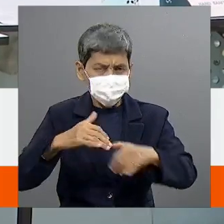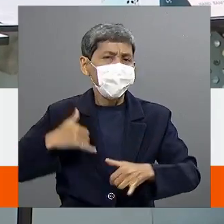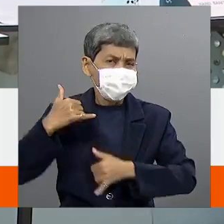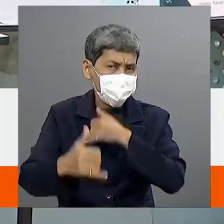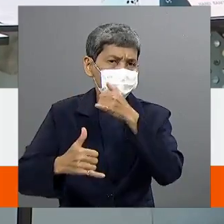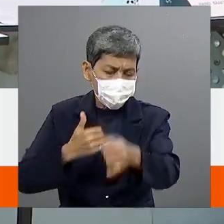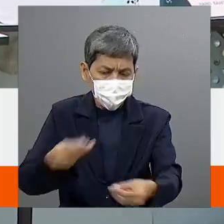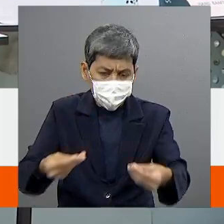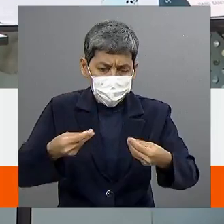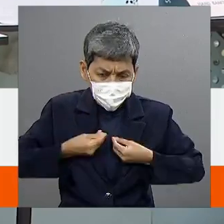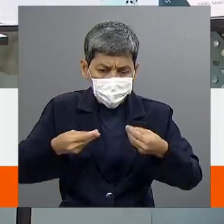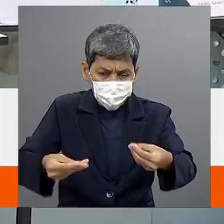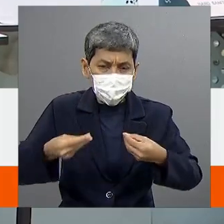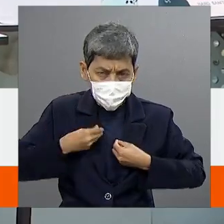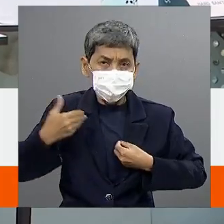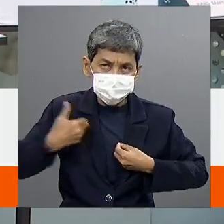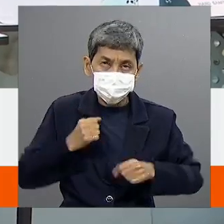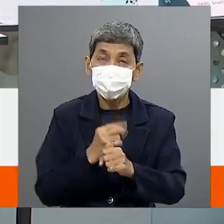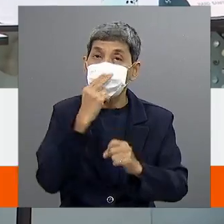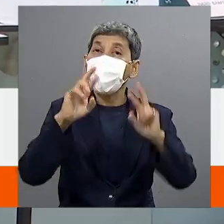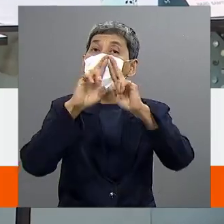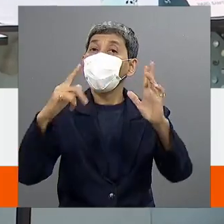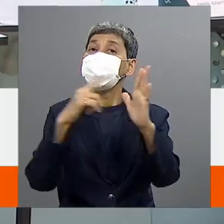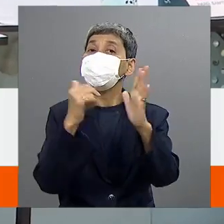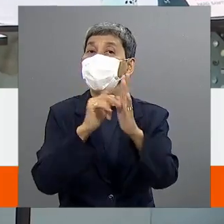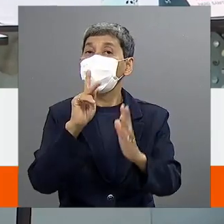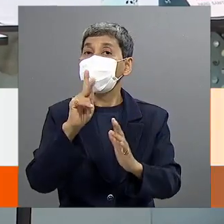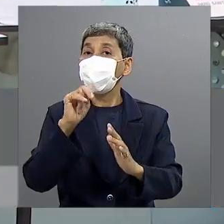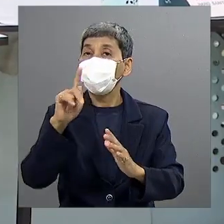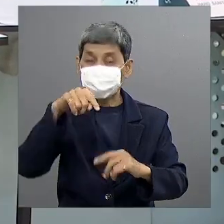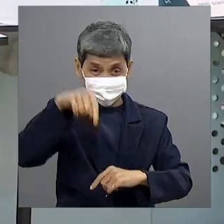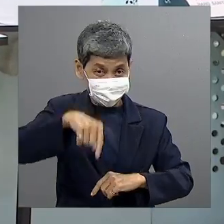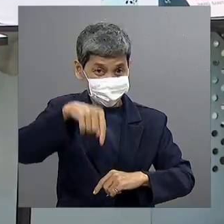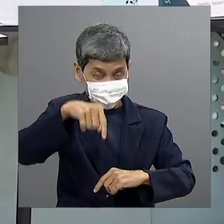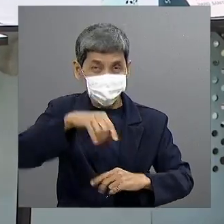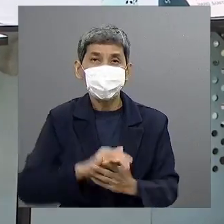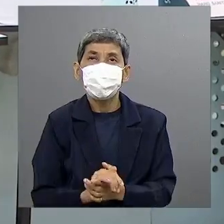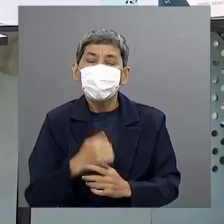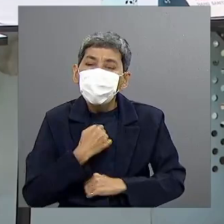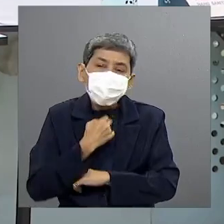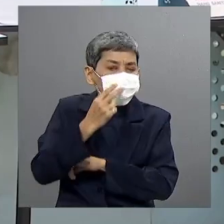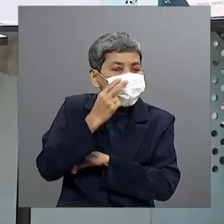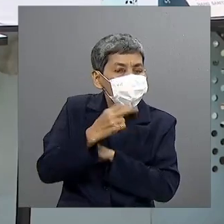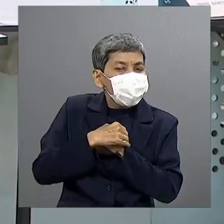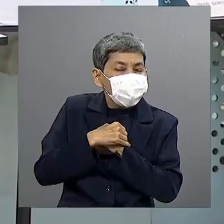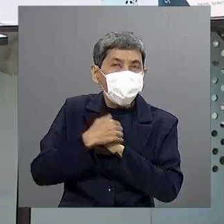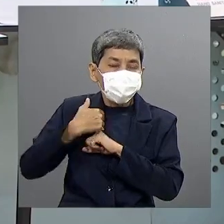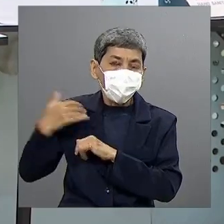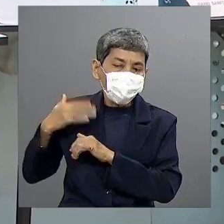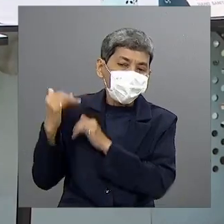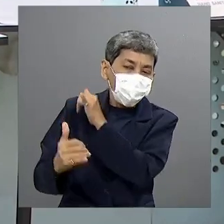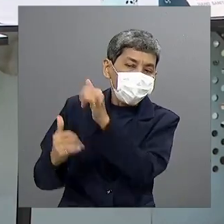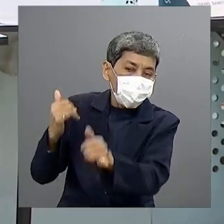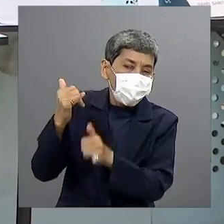กต่อเนื่องค่ะอย่างเช่นร้านยากนกฟาร์มาเชนที่ตรงจุดนี้นะคะมาสังเกตการค่ะตอนนี้มีผู้มาขอรับไ